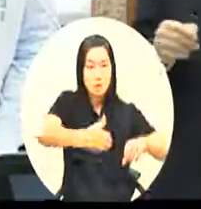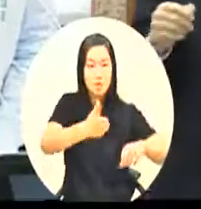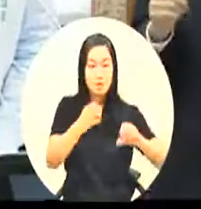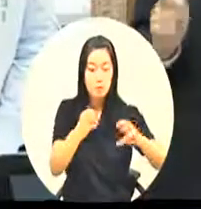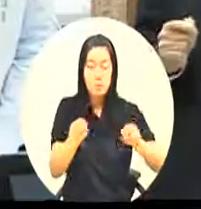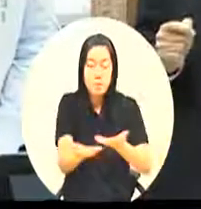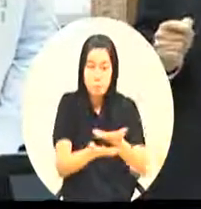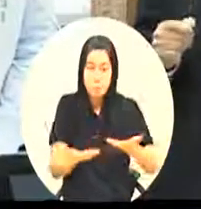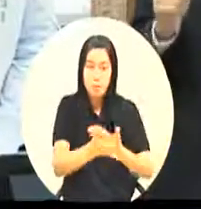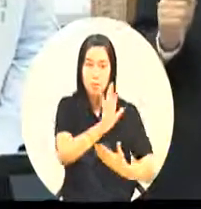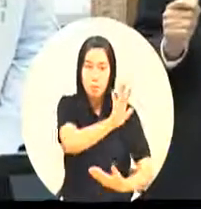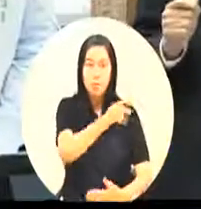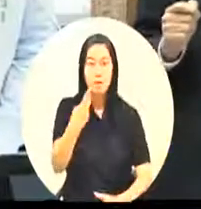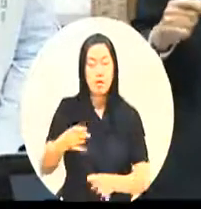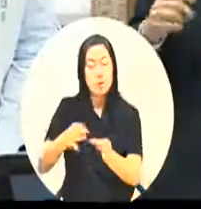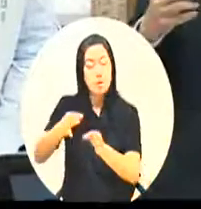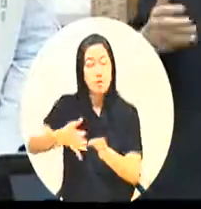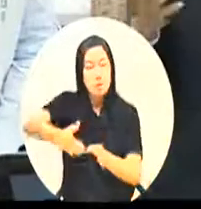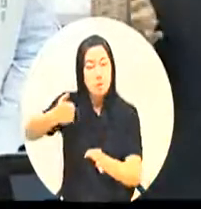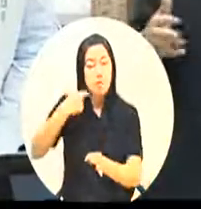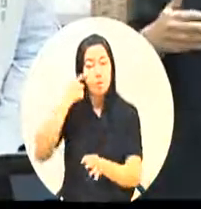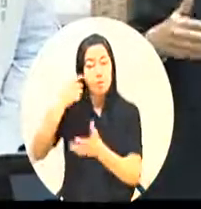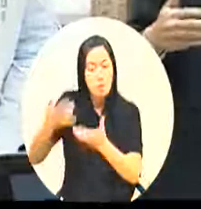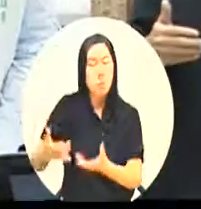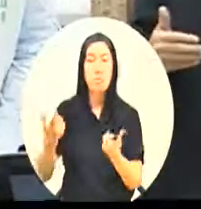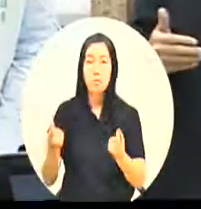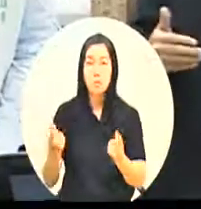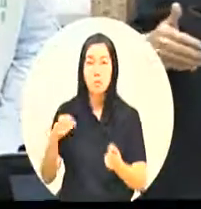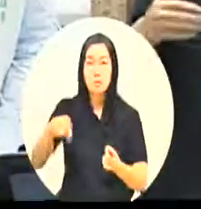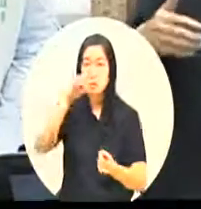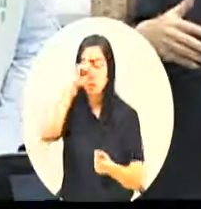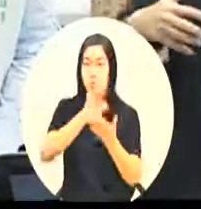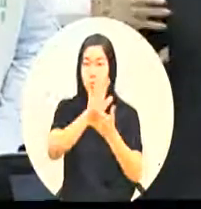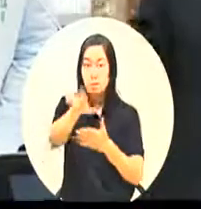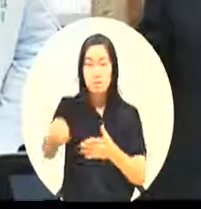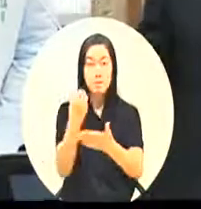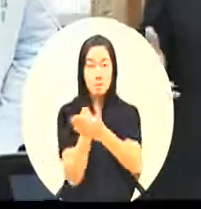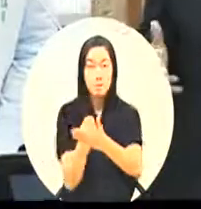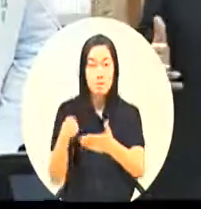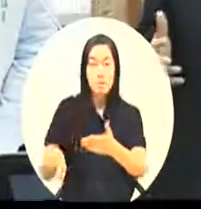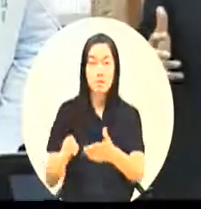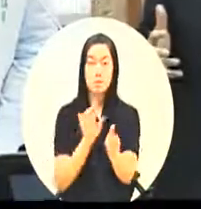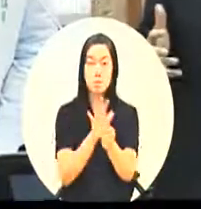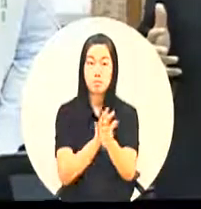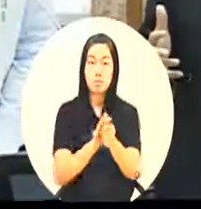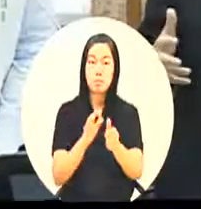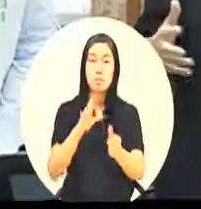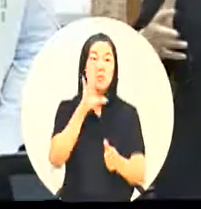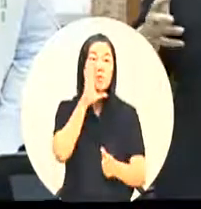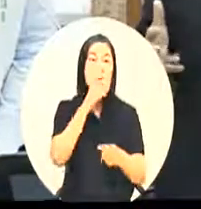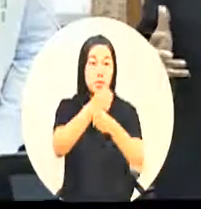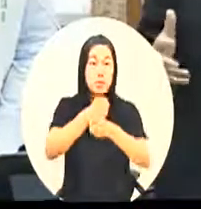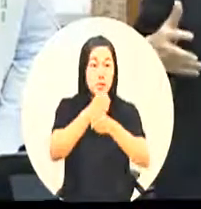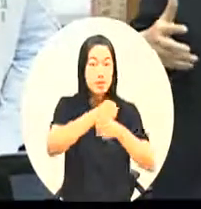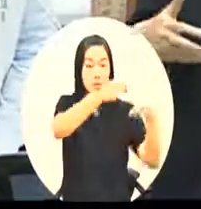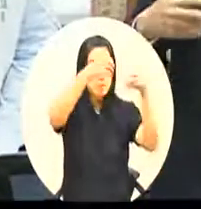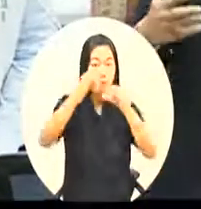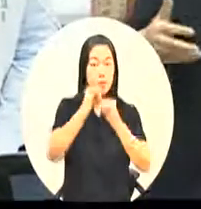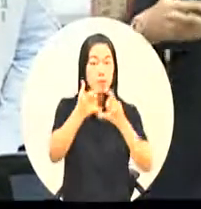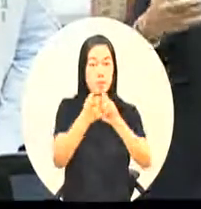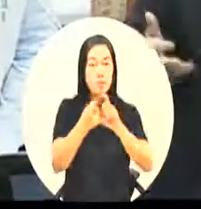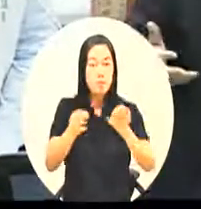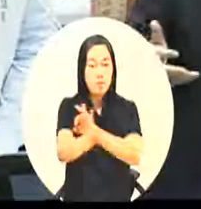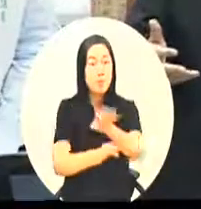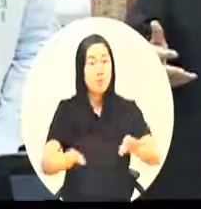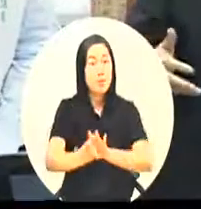哈。那店家我们也非常看重，因为最主要未来能够留下来，希望能够活络整个哈马星社区，甚至是在店